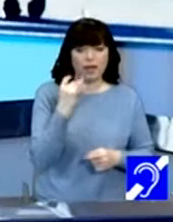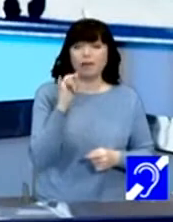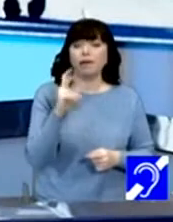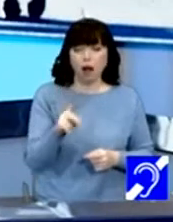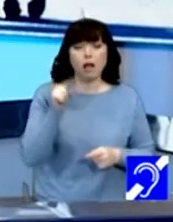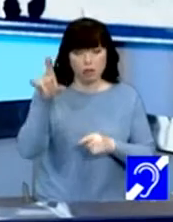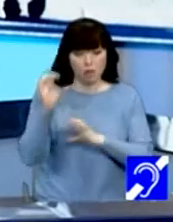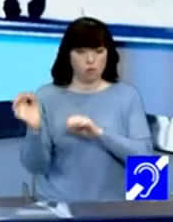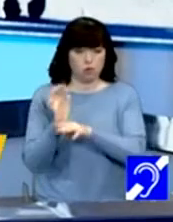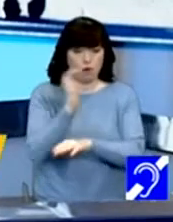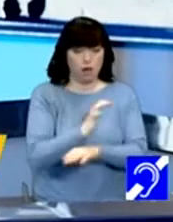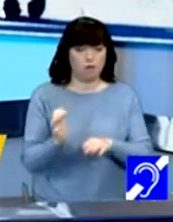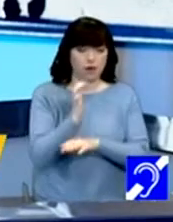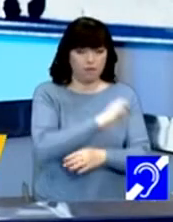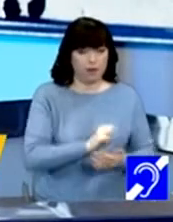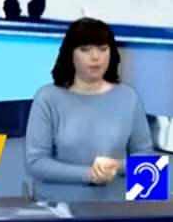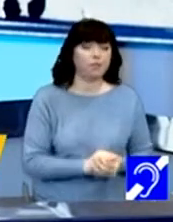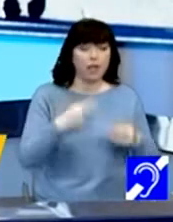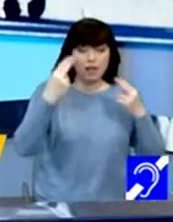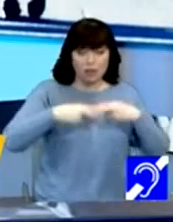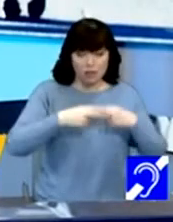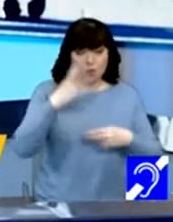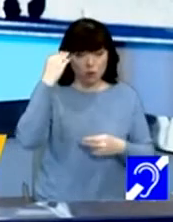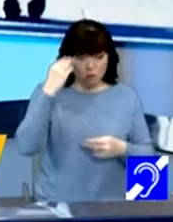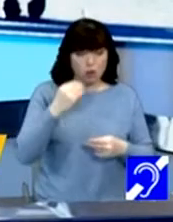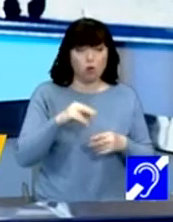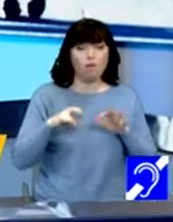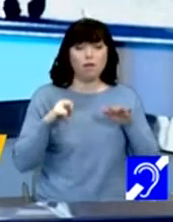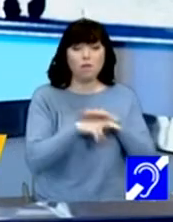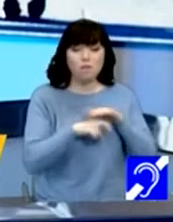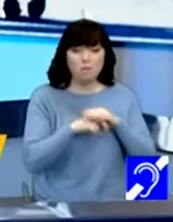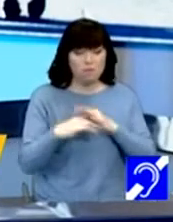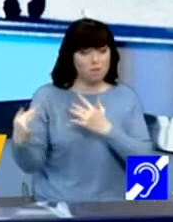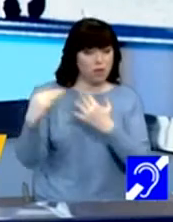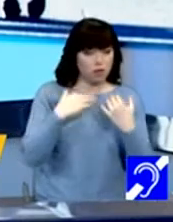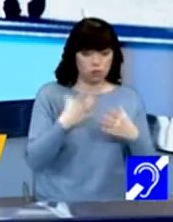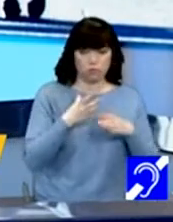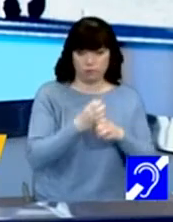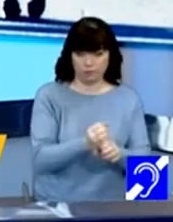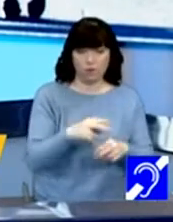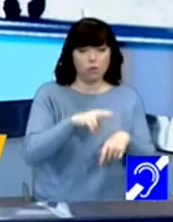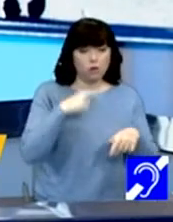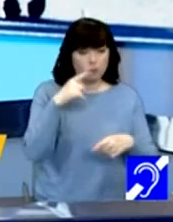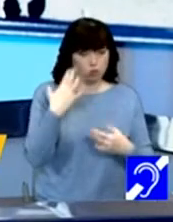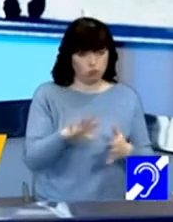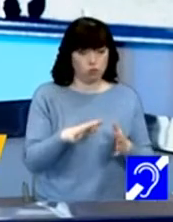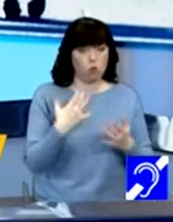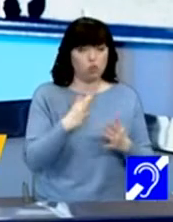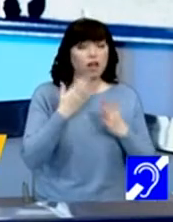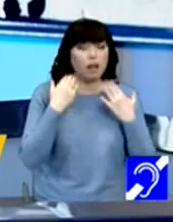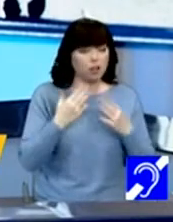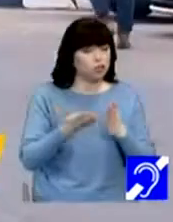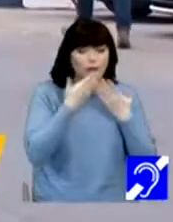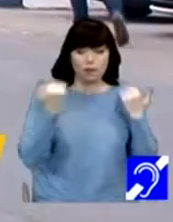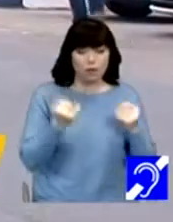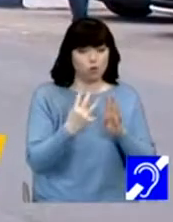La punctele de trecere a frontierei Republicii Moldova este o scădere ușoară a fluxului de persoane. Poliția anunță că se circulă mai ușor, fără